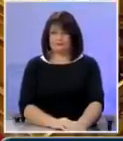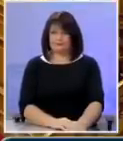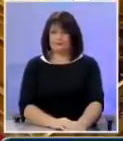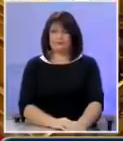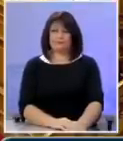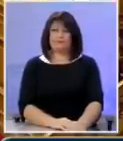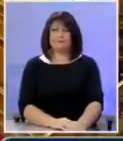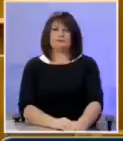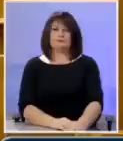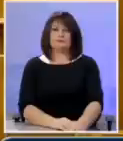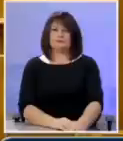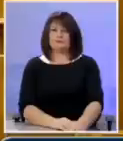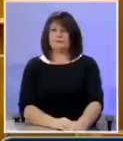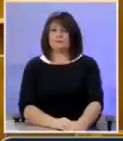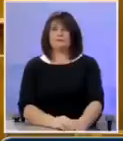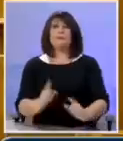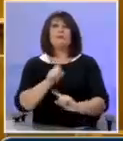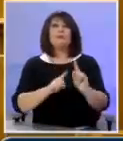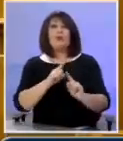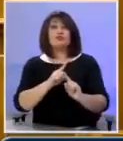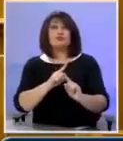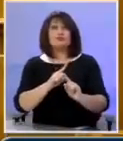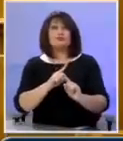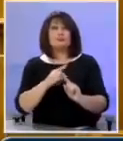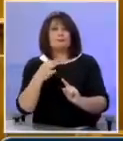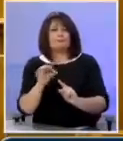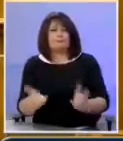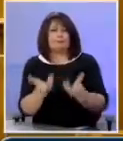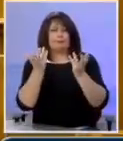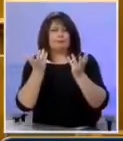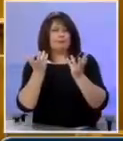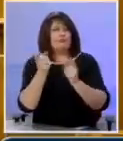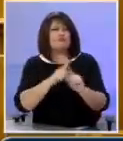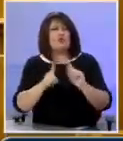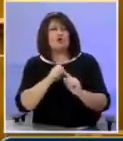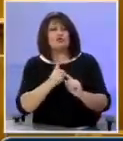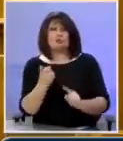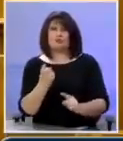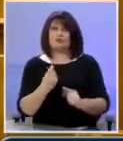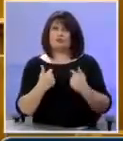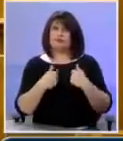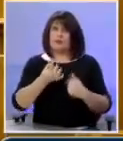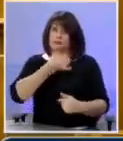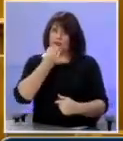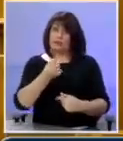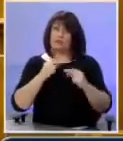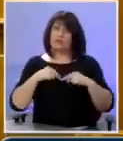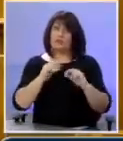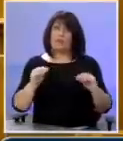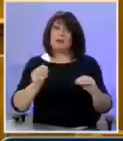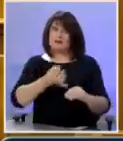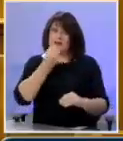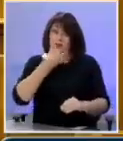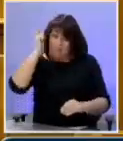αυτό το πυροδότησε η όπως ειπώθηκε προκλητική και εξοργιστική δήλωση του υπουργού